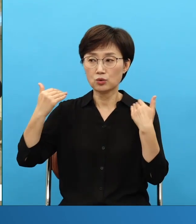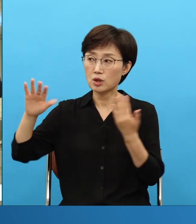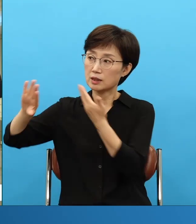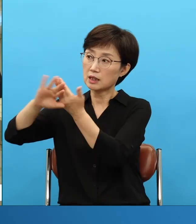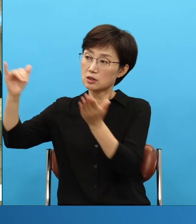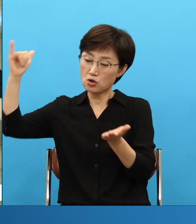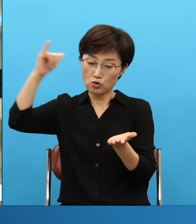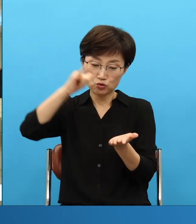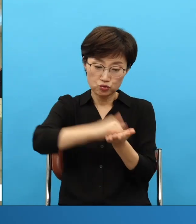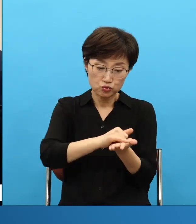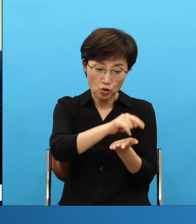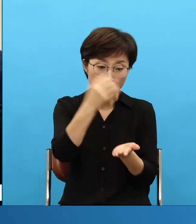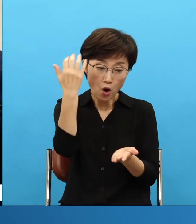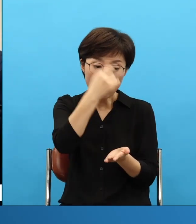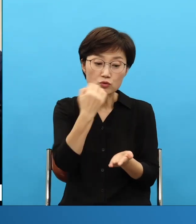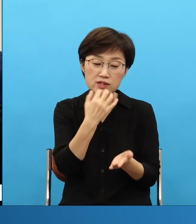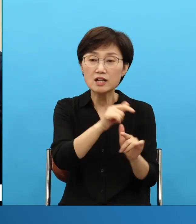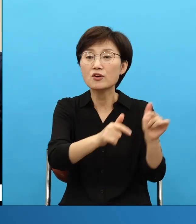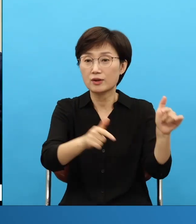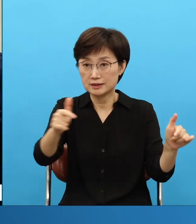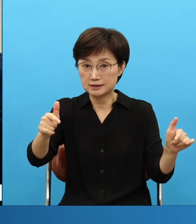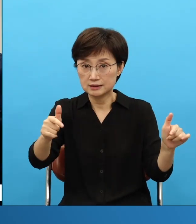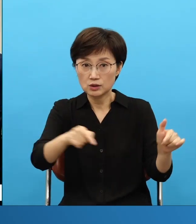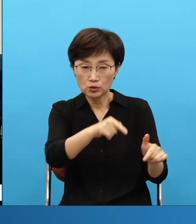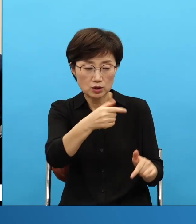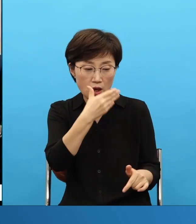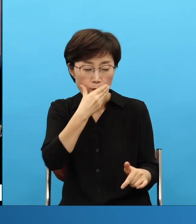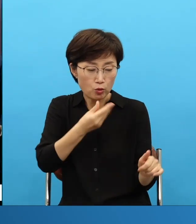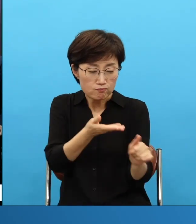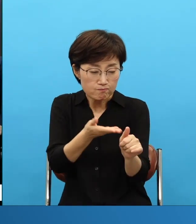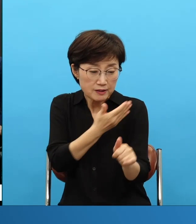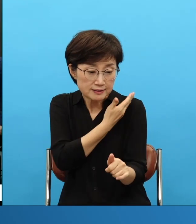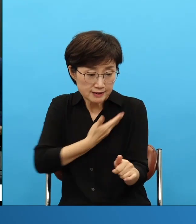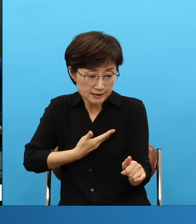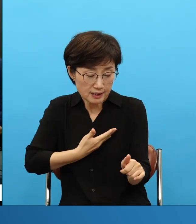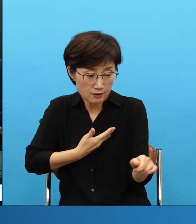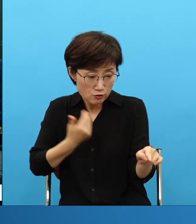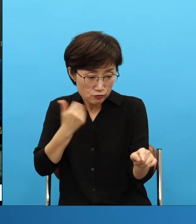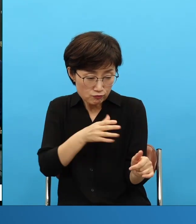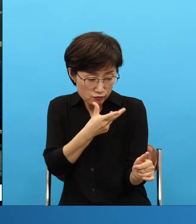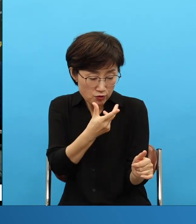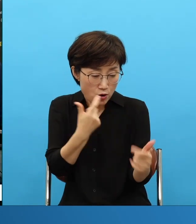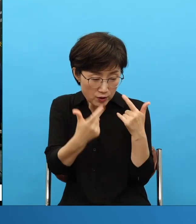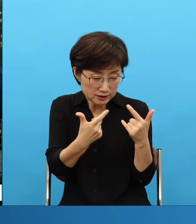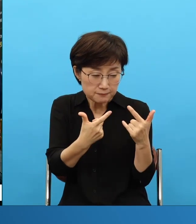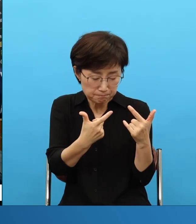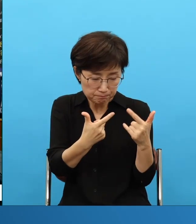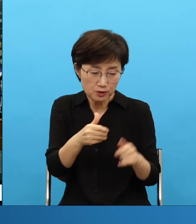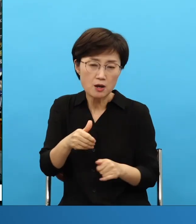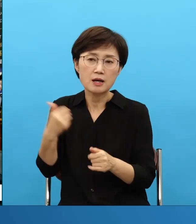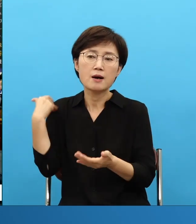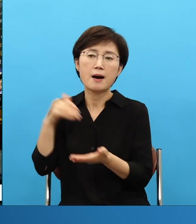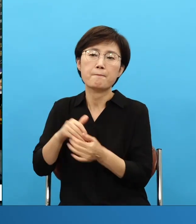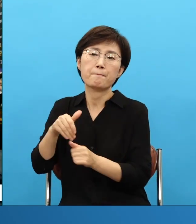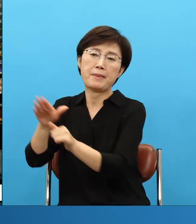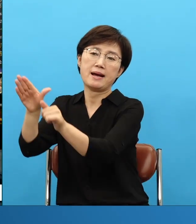다민족 군인들 가운데 복음화 제자화된 군인들을 다시 그 나라의 군선교 망대로 파송하는 파송식이 열립니다.